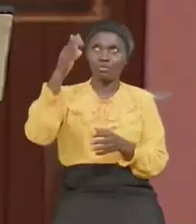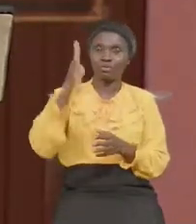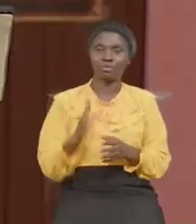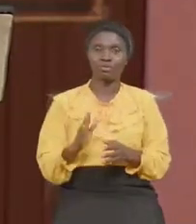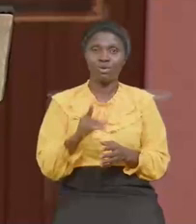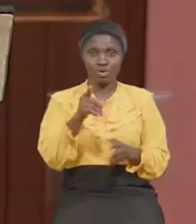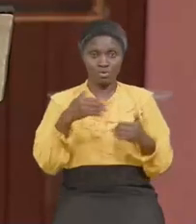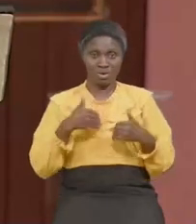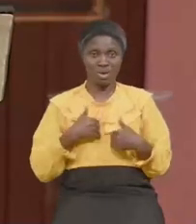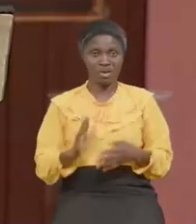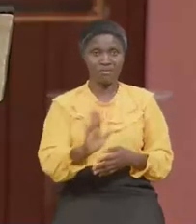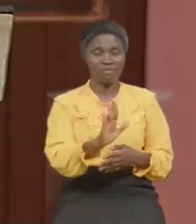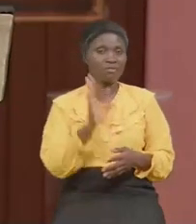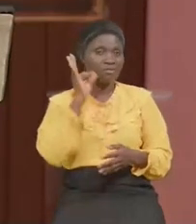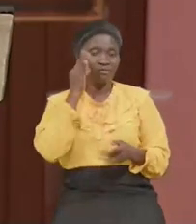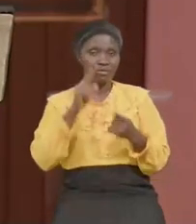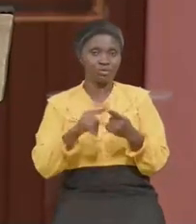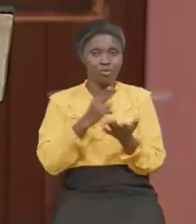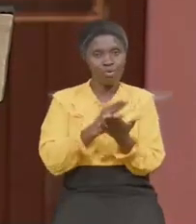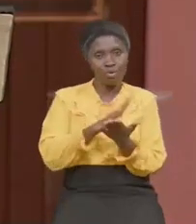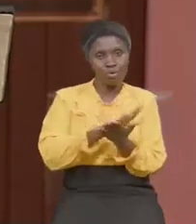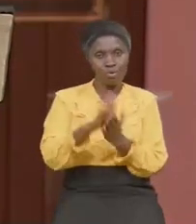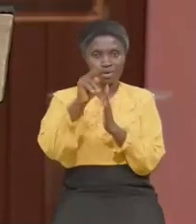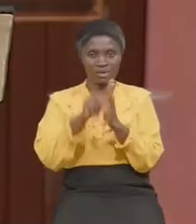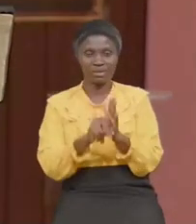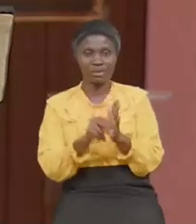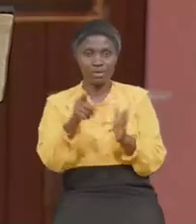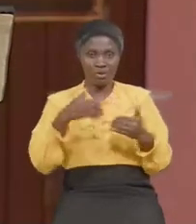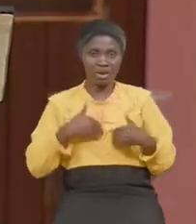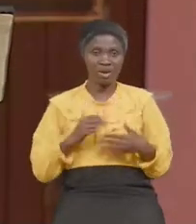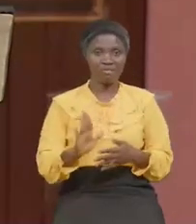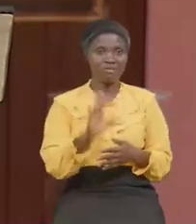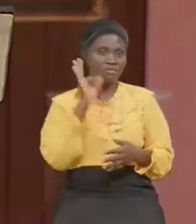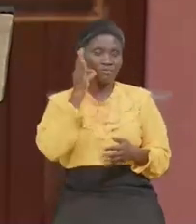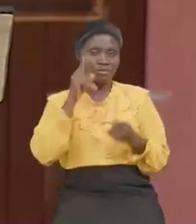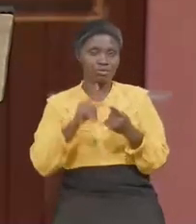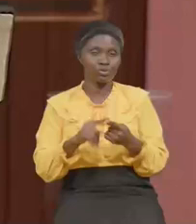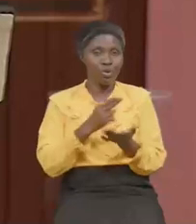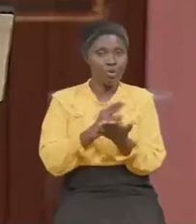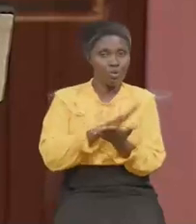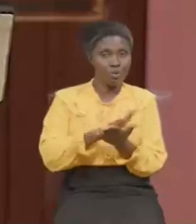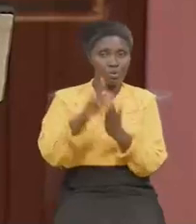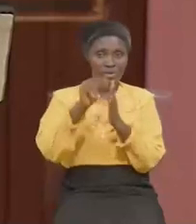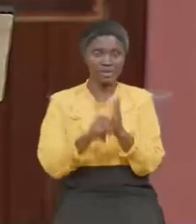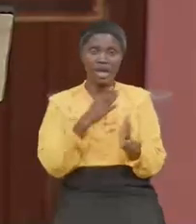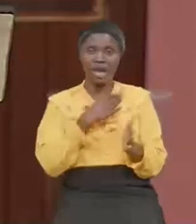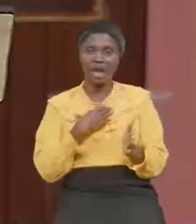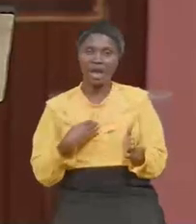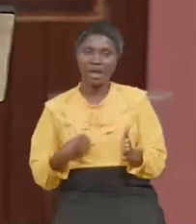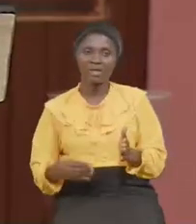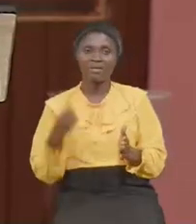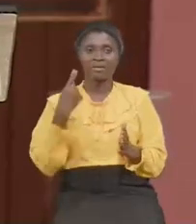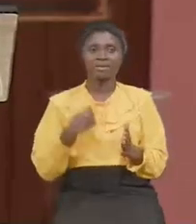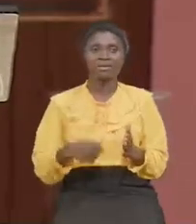la sainteté et pour fin. Vous avez pour fruit la sainteté et pour fin la